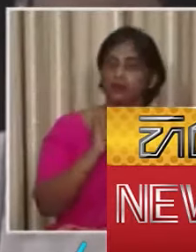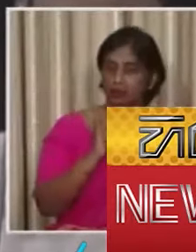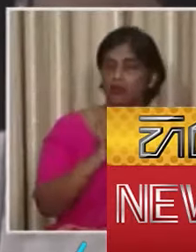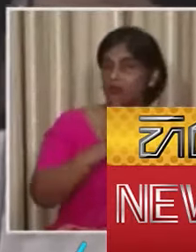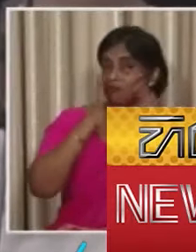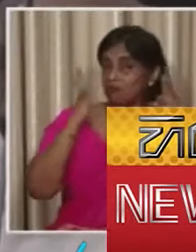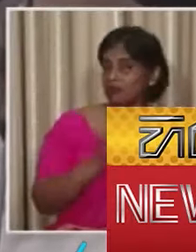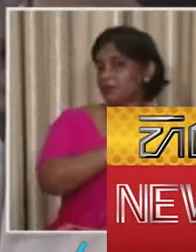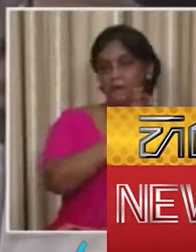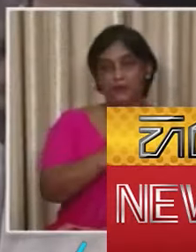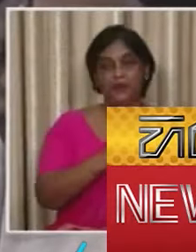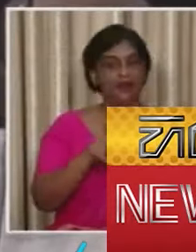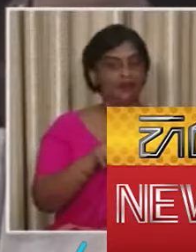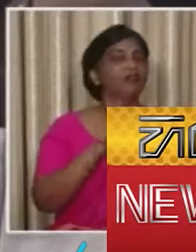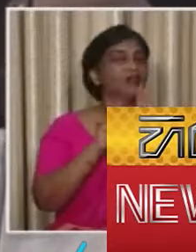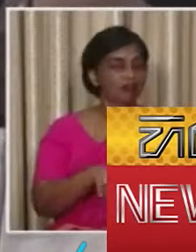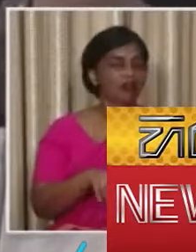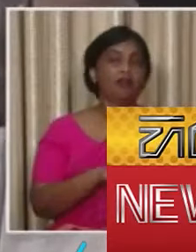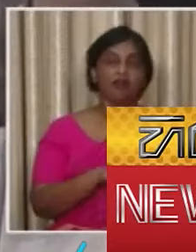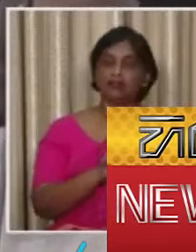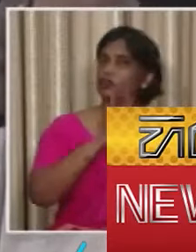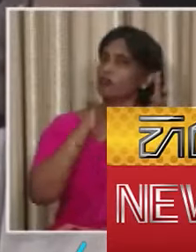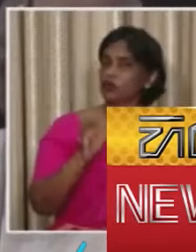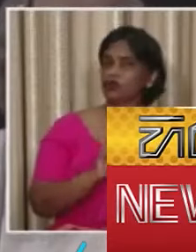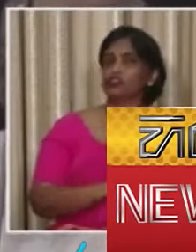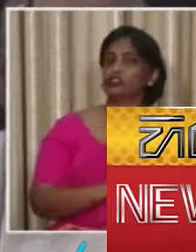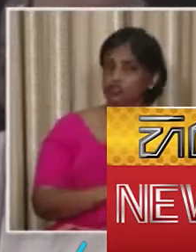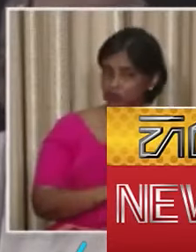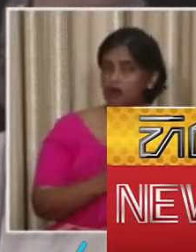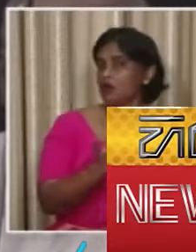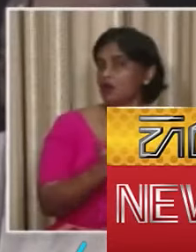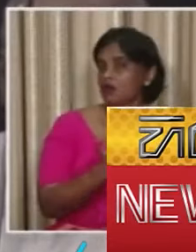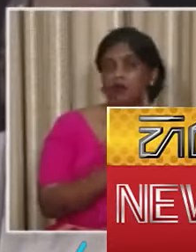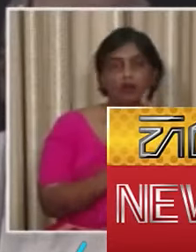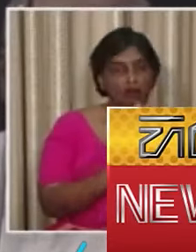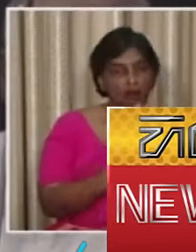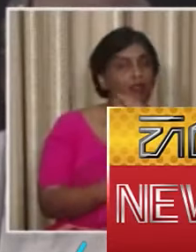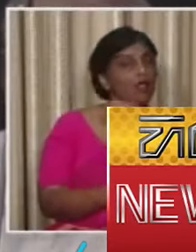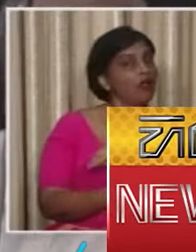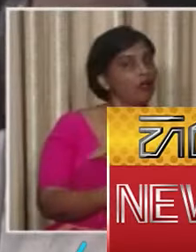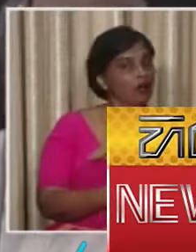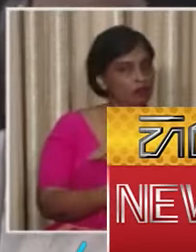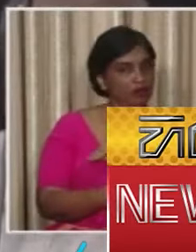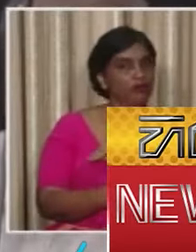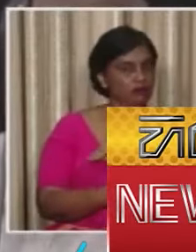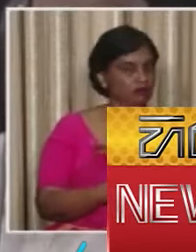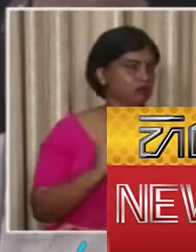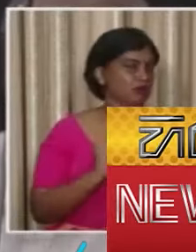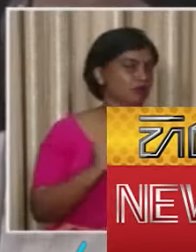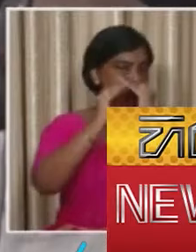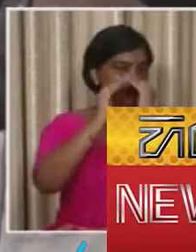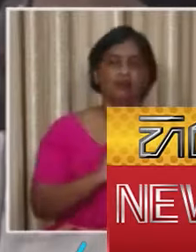යෝධ පිම්මක් වෙනවා. ඒ නිසාම ආර්ථිකයට විශාල ශක්තියක් ලැබෙනවා. ආර්ථික ආදායම් මාර්ග වැඩි